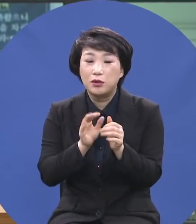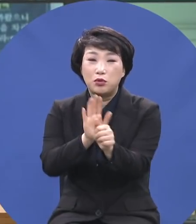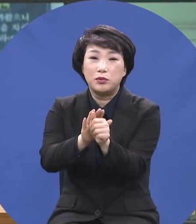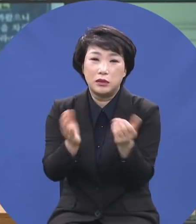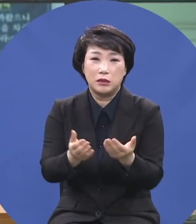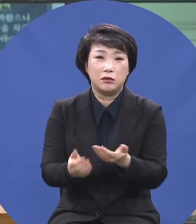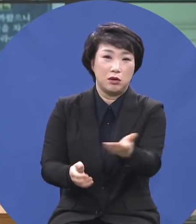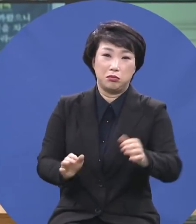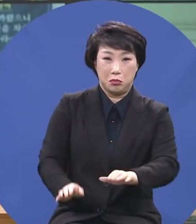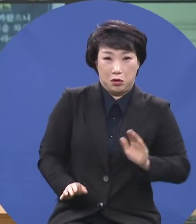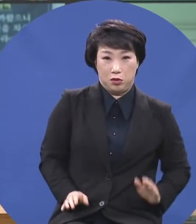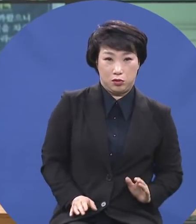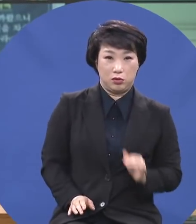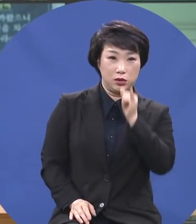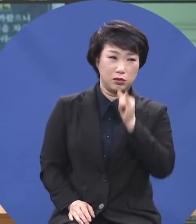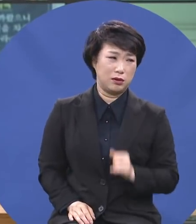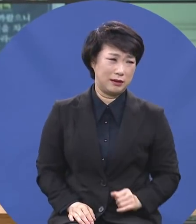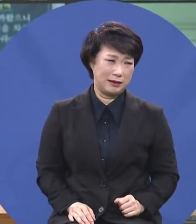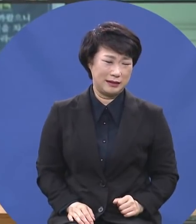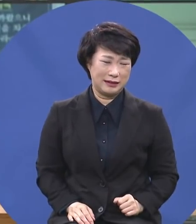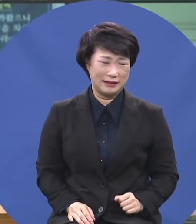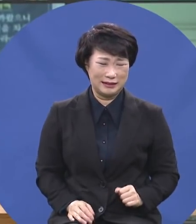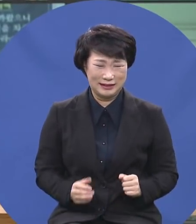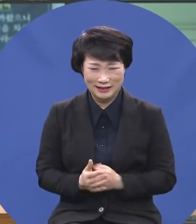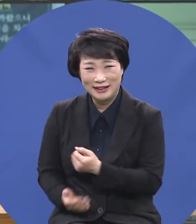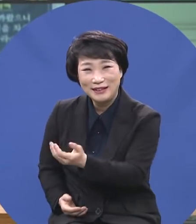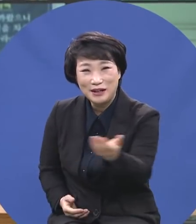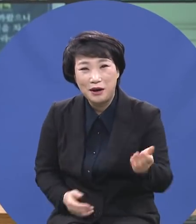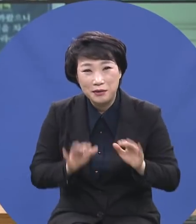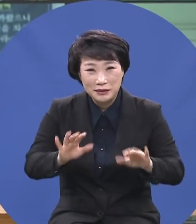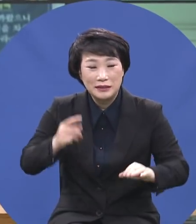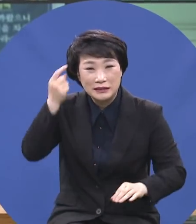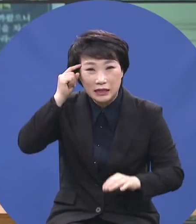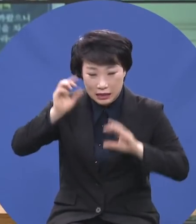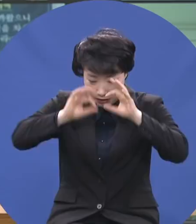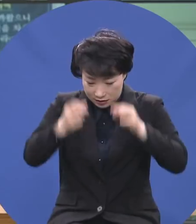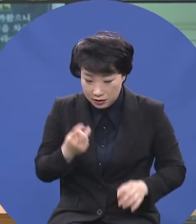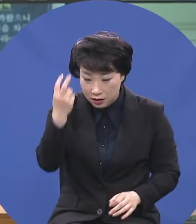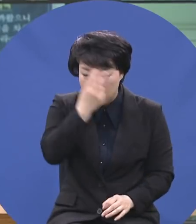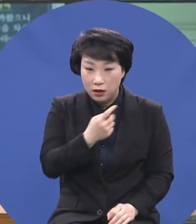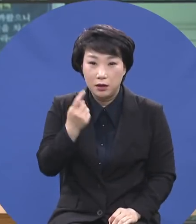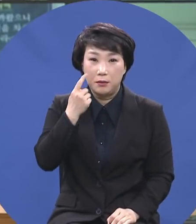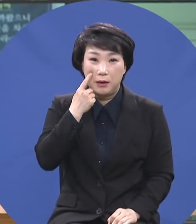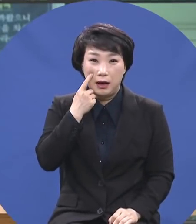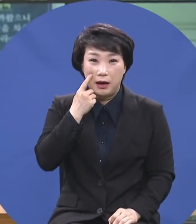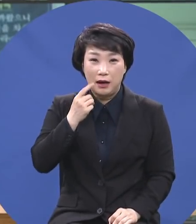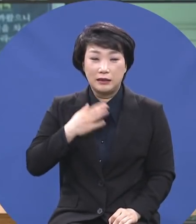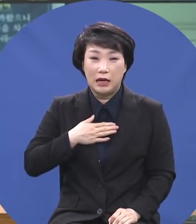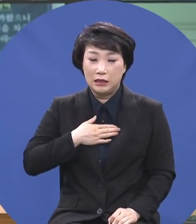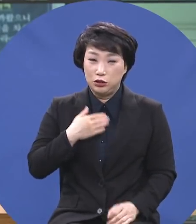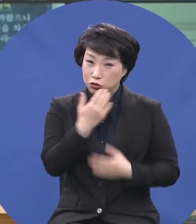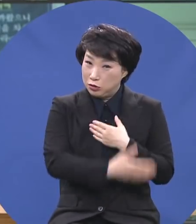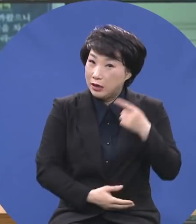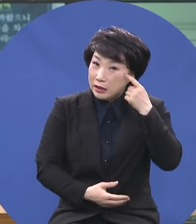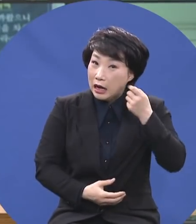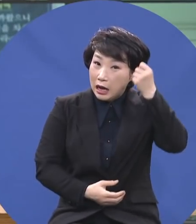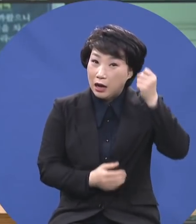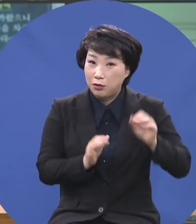사랑하는 여러분들의 지금 생각을 가만히 더듬어 봐. 나는 육의